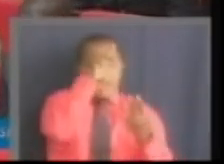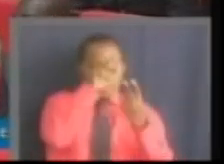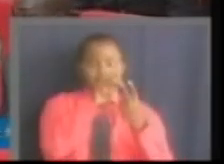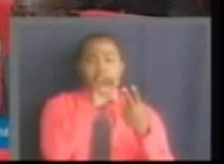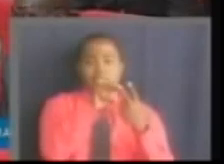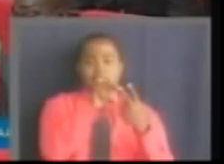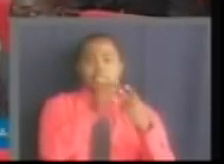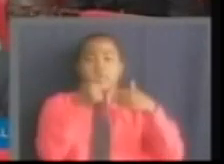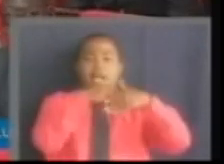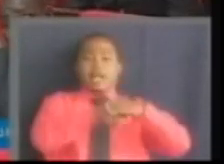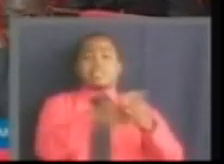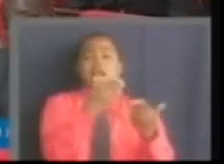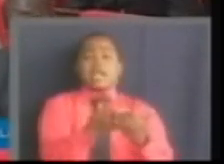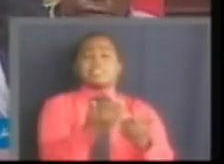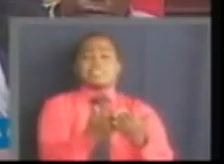rasimu.